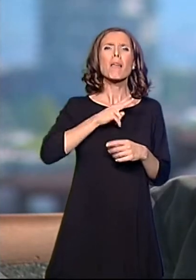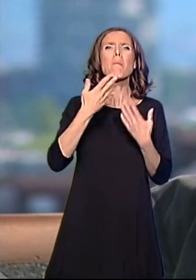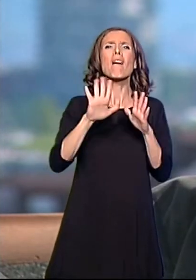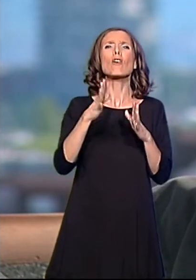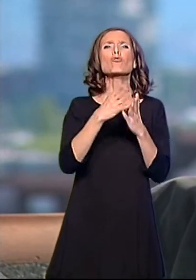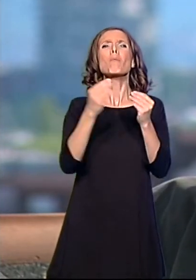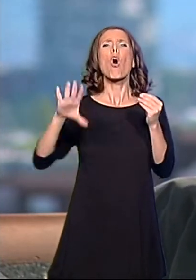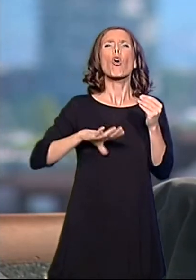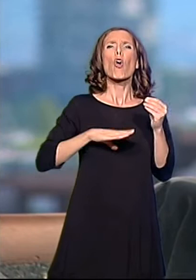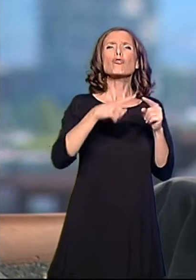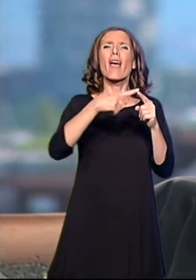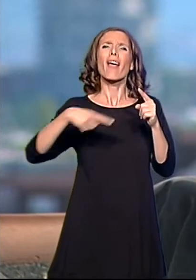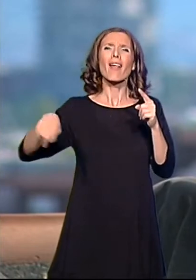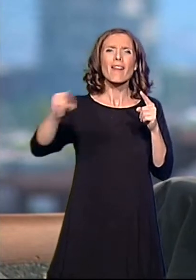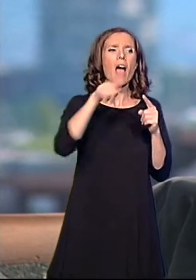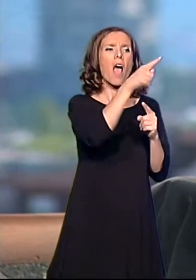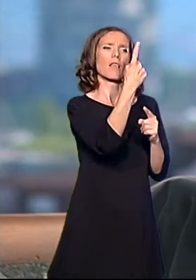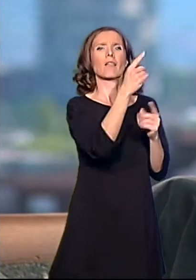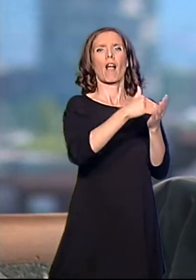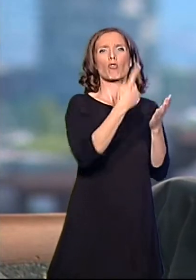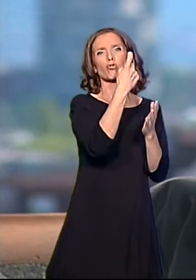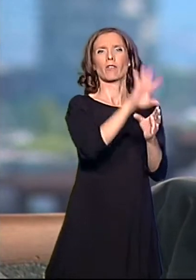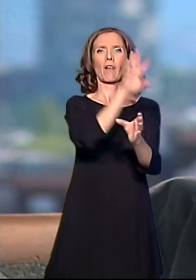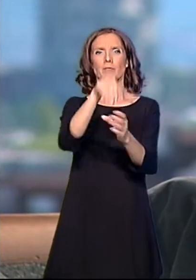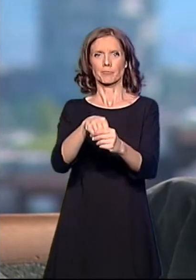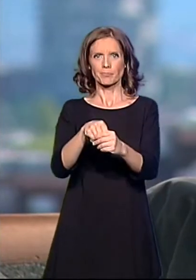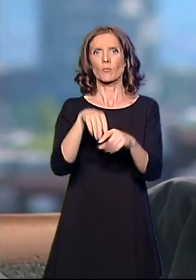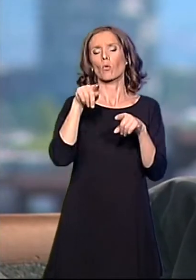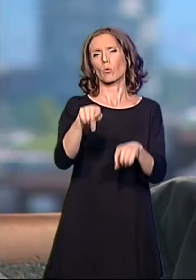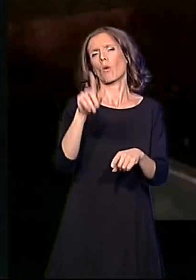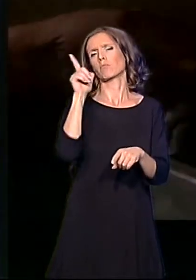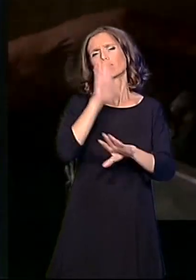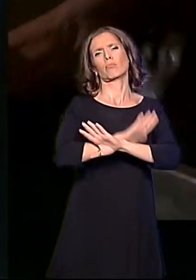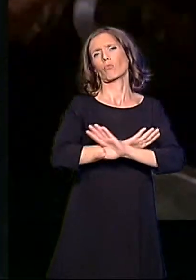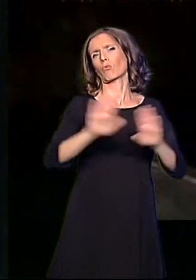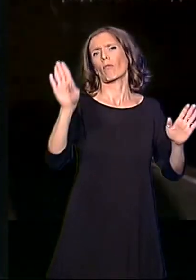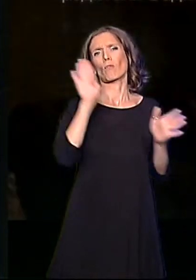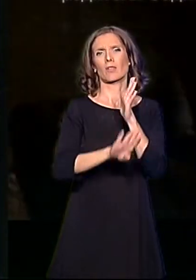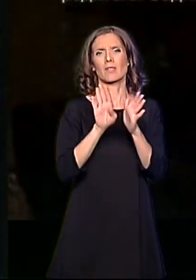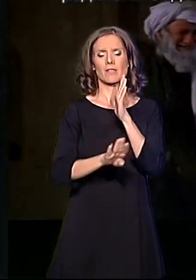njegovih haremskih žena, ta diskriminacija je, ja mislim, konačna i potpuna.